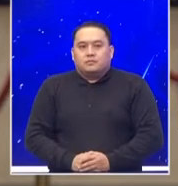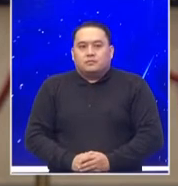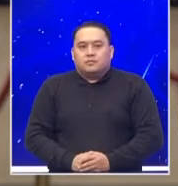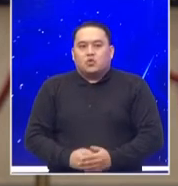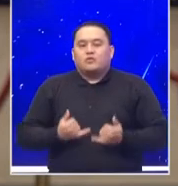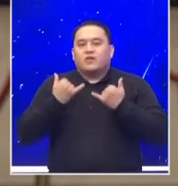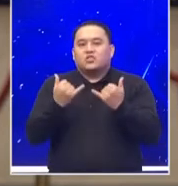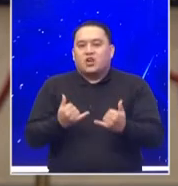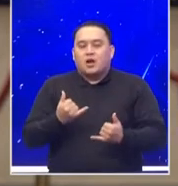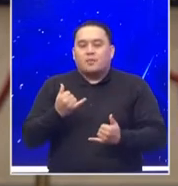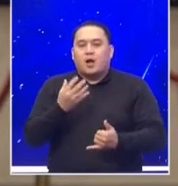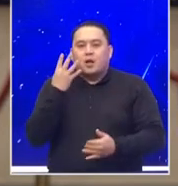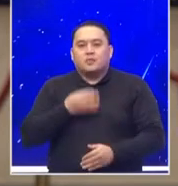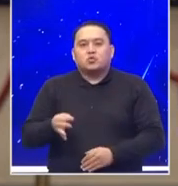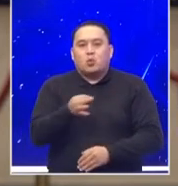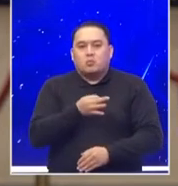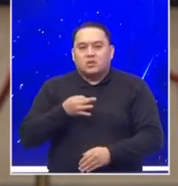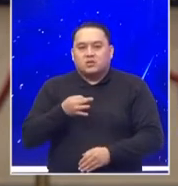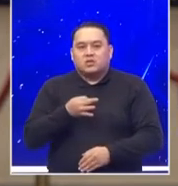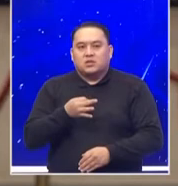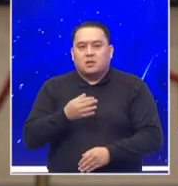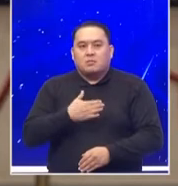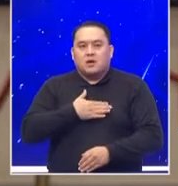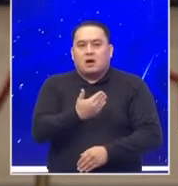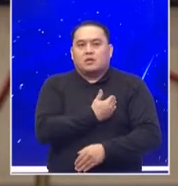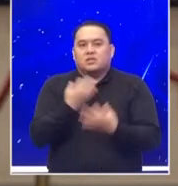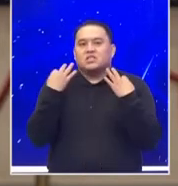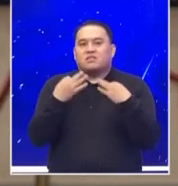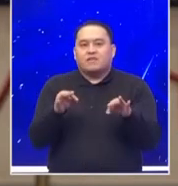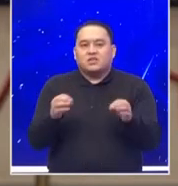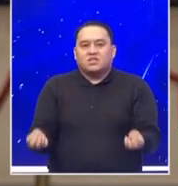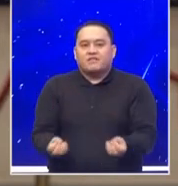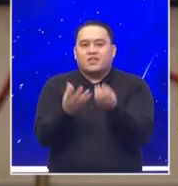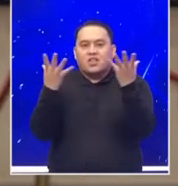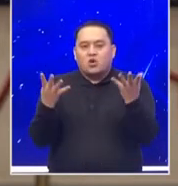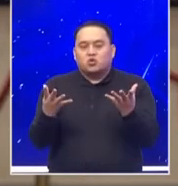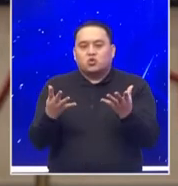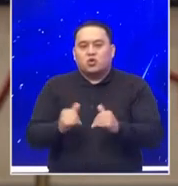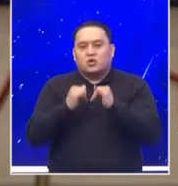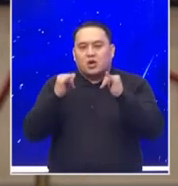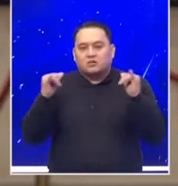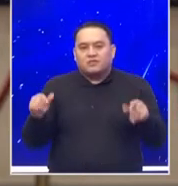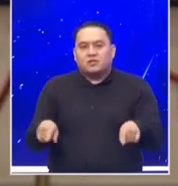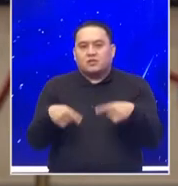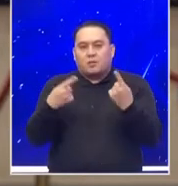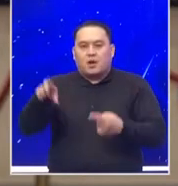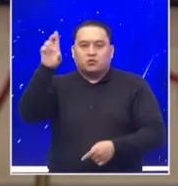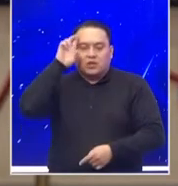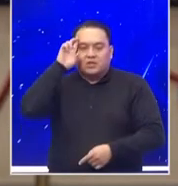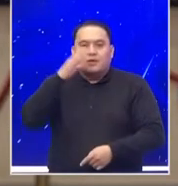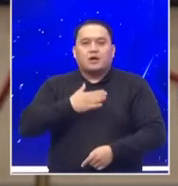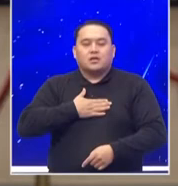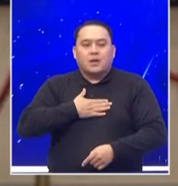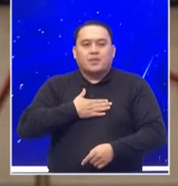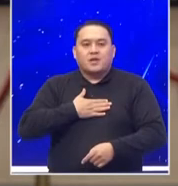и мы хотим жить независимым цветущим казахстане там где